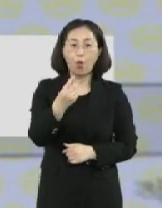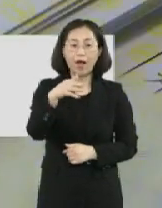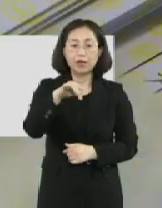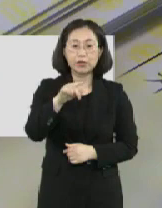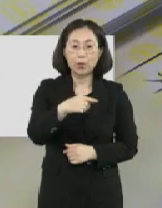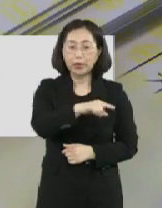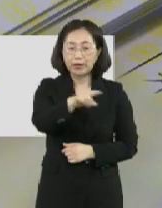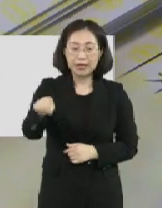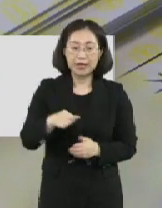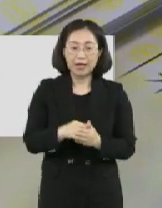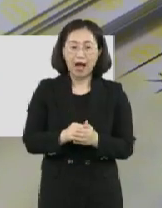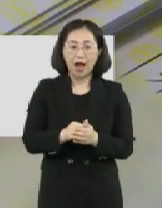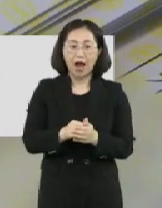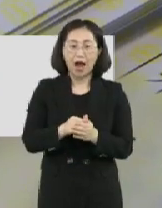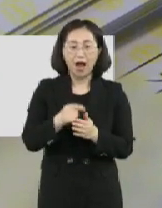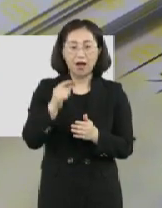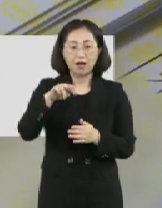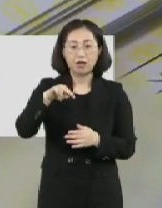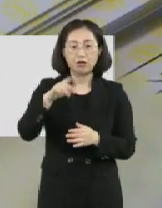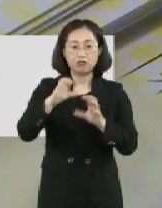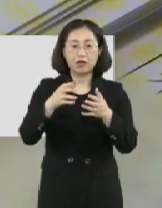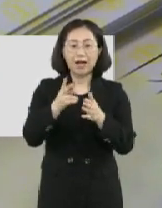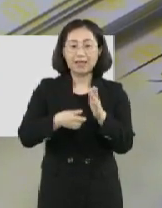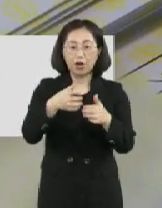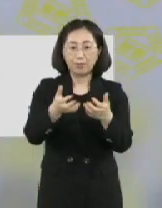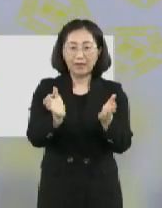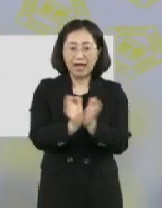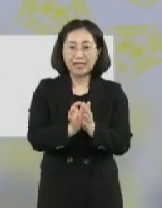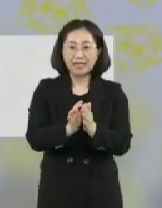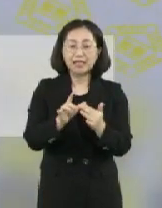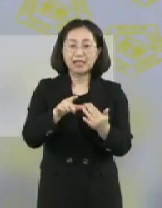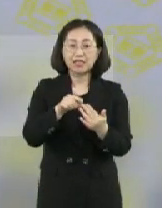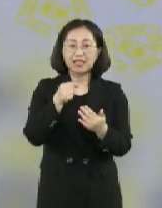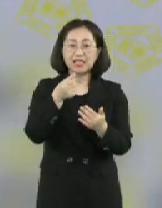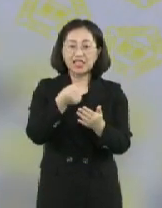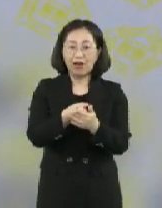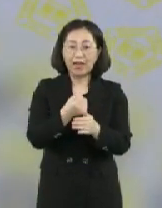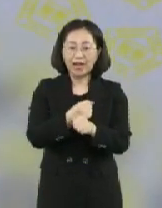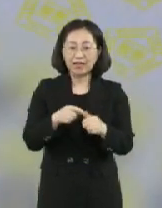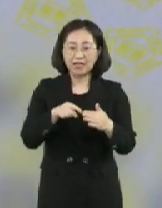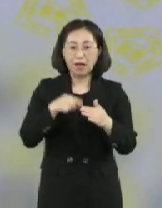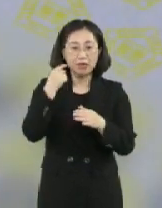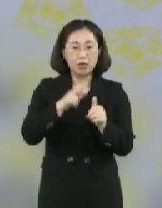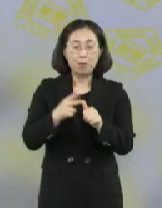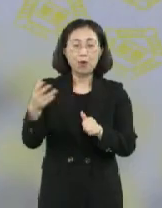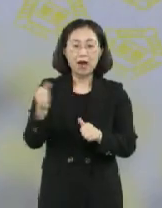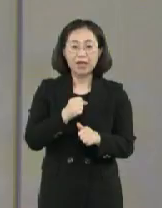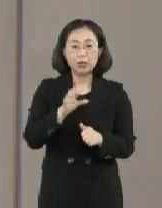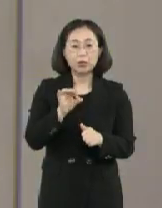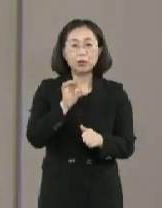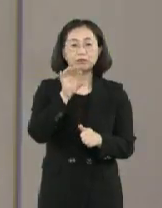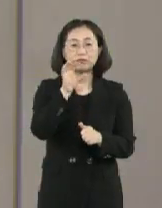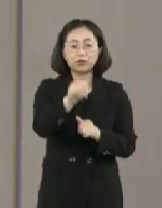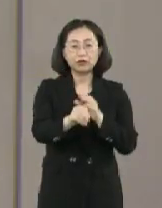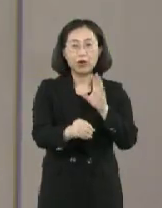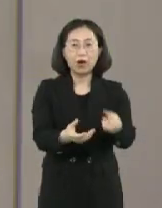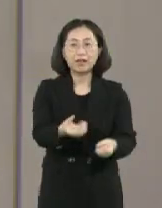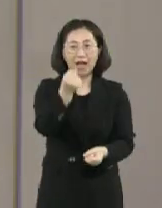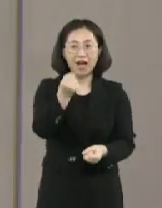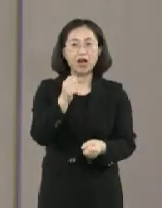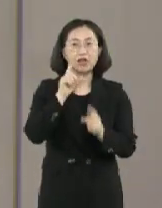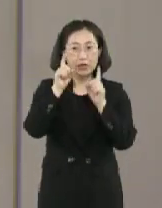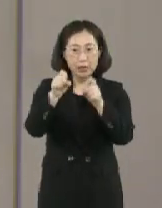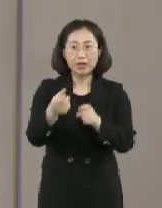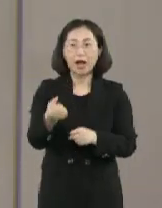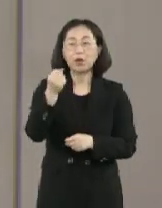부동리 일대가 스마트 국가산단 후보지로 지정된다는 내부 정보를 이용해서 투기한 가능성을 염두에 두고